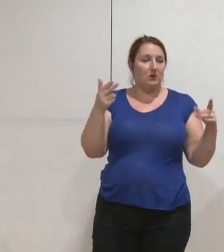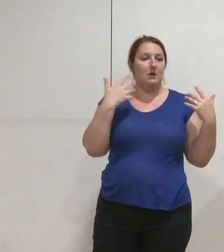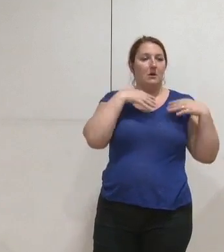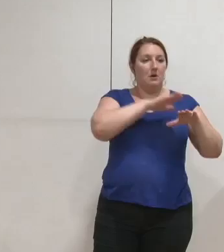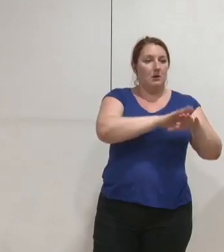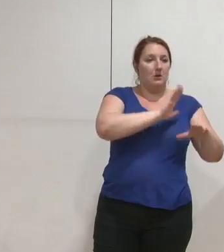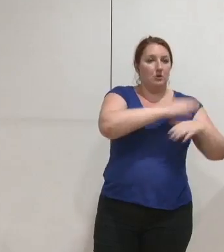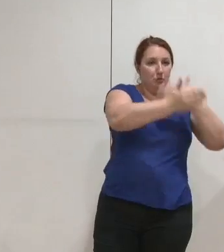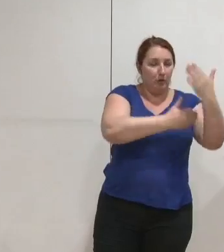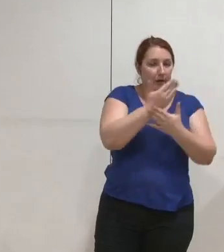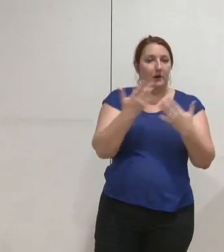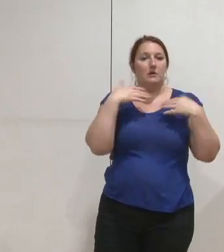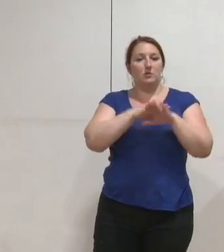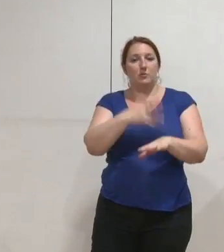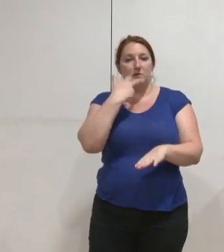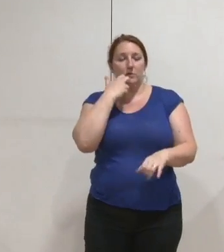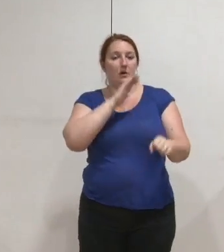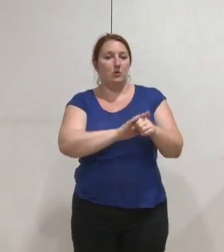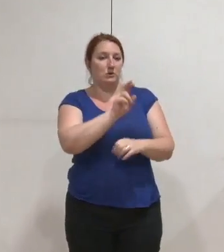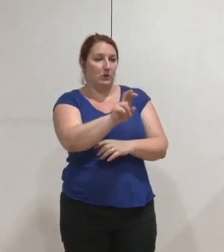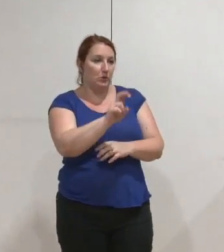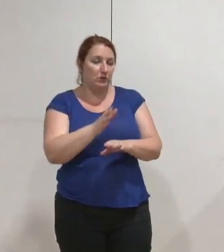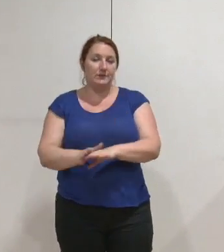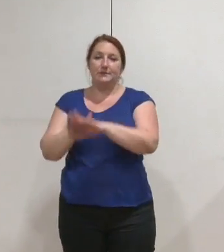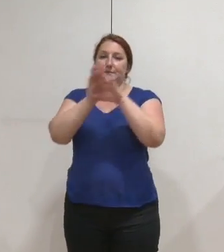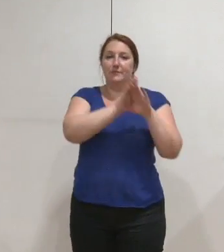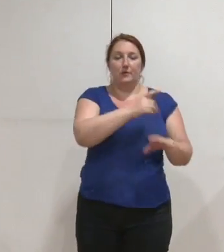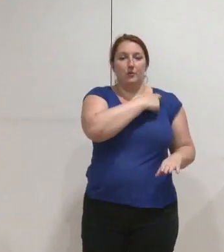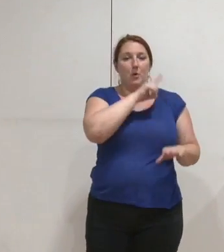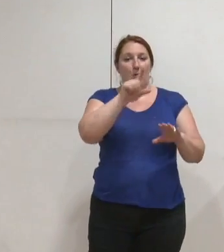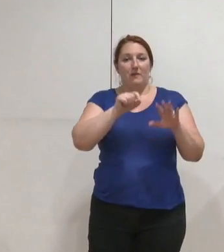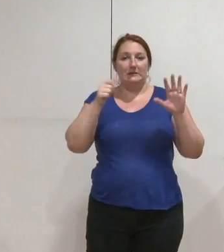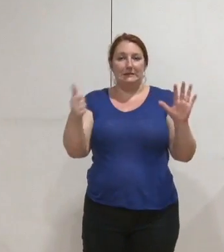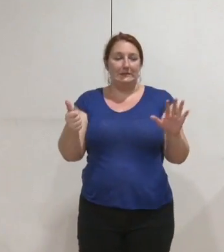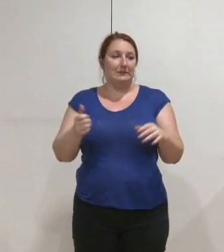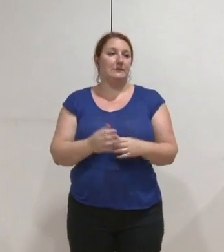gauche écologistes pass délibération numéro 26